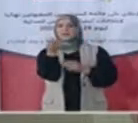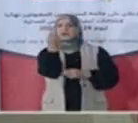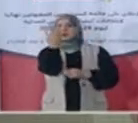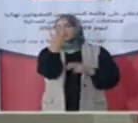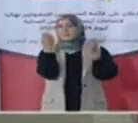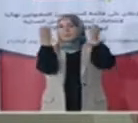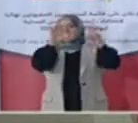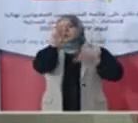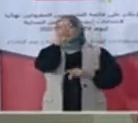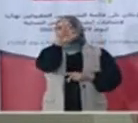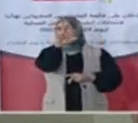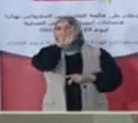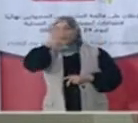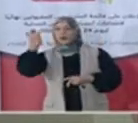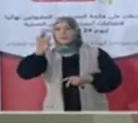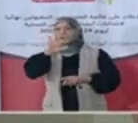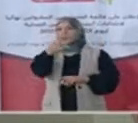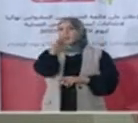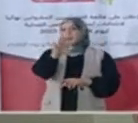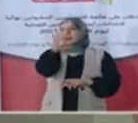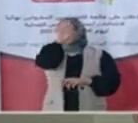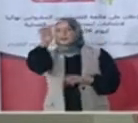15,843 وقد يصل إلى